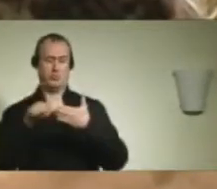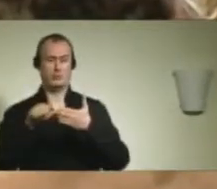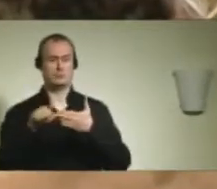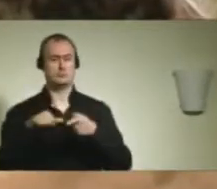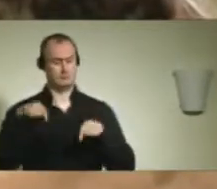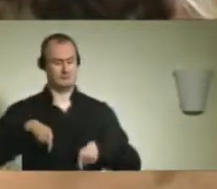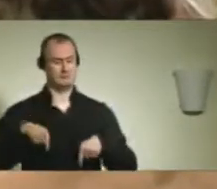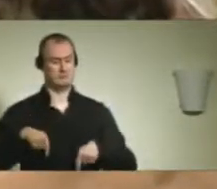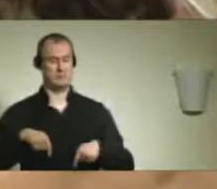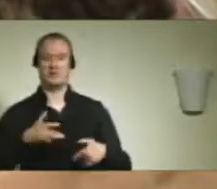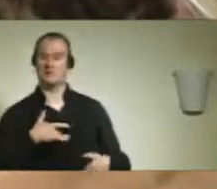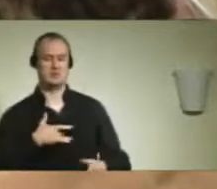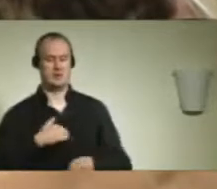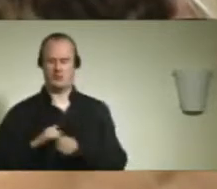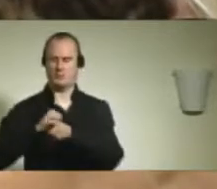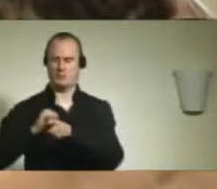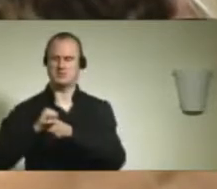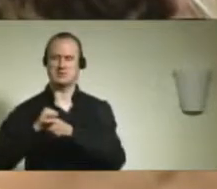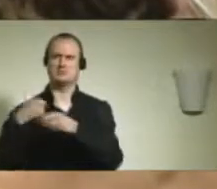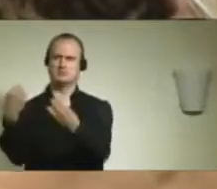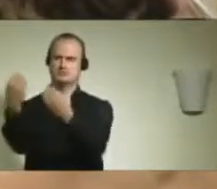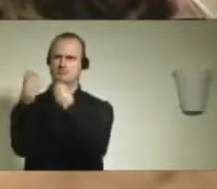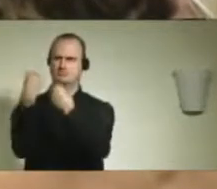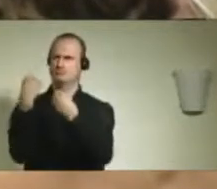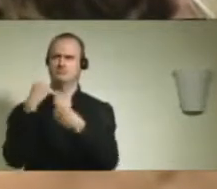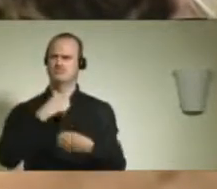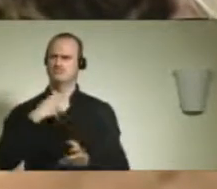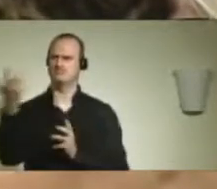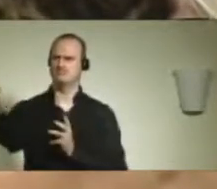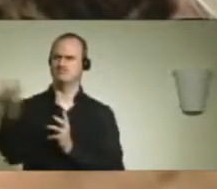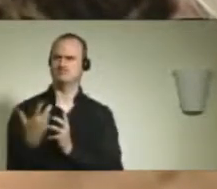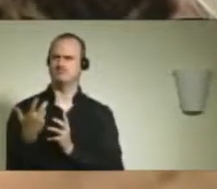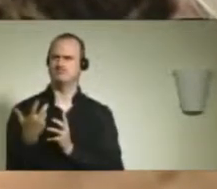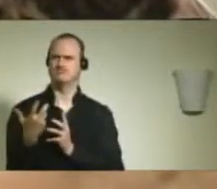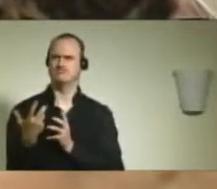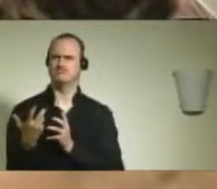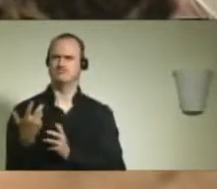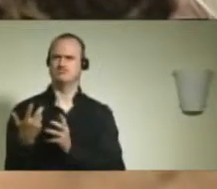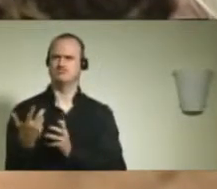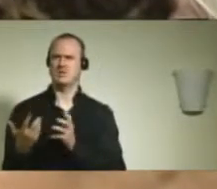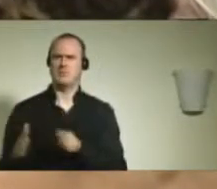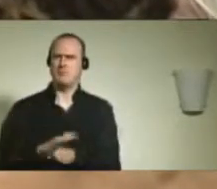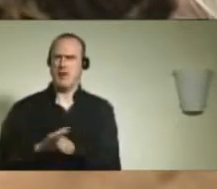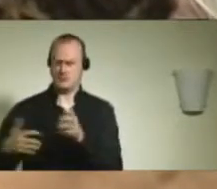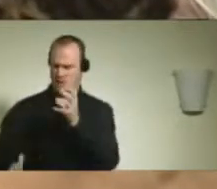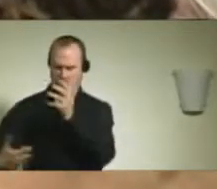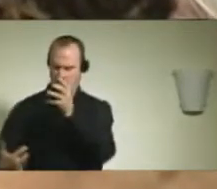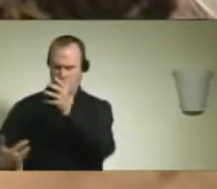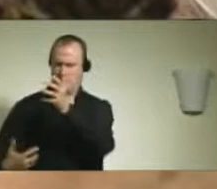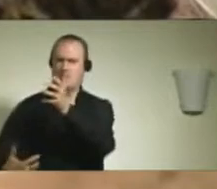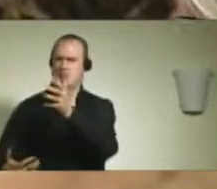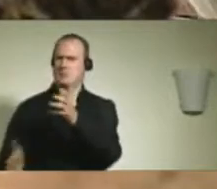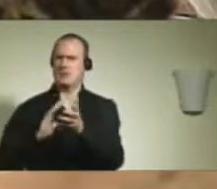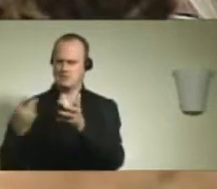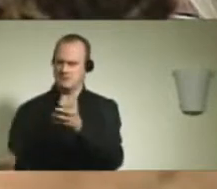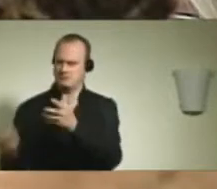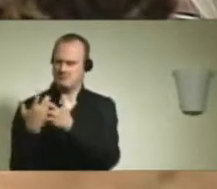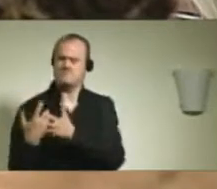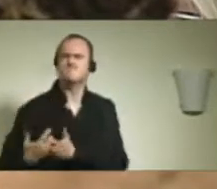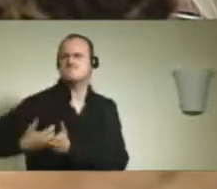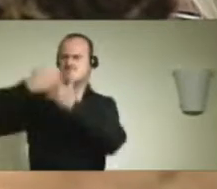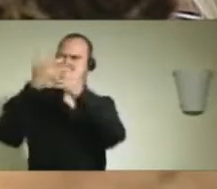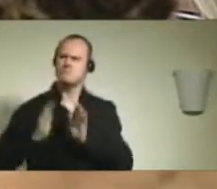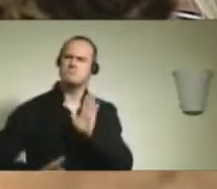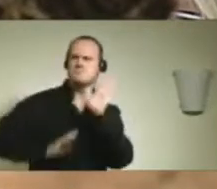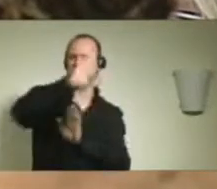découvre toujours que la formation n'est pas adéquate, ne suffit pas pour avancer. Et on a eu une